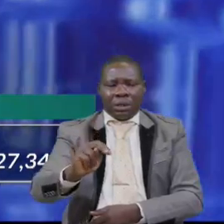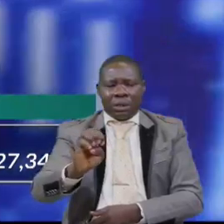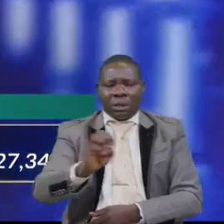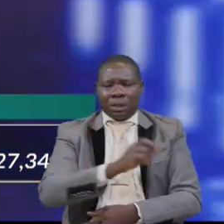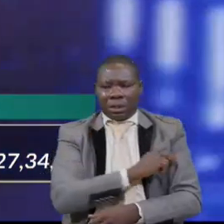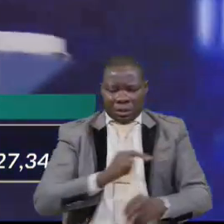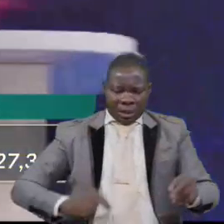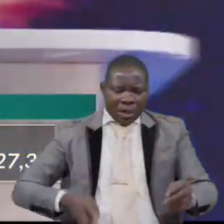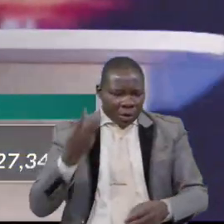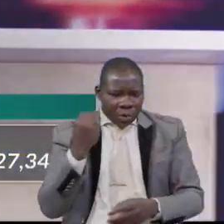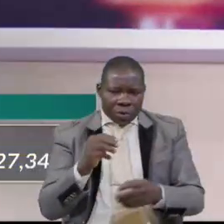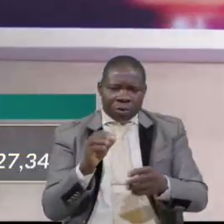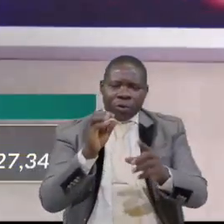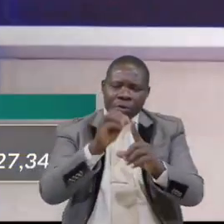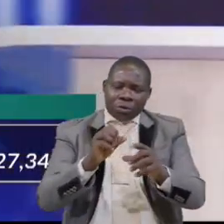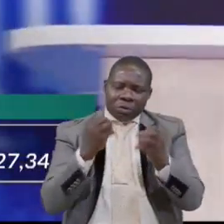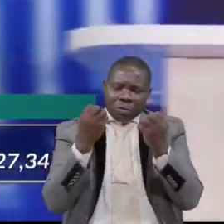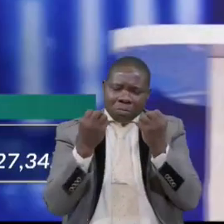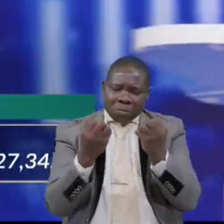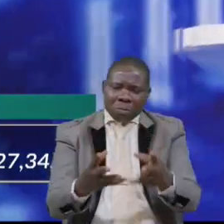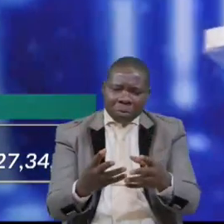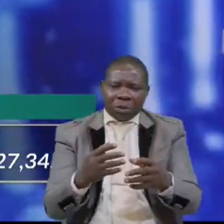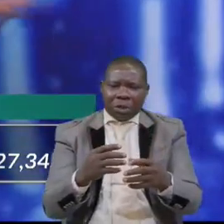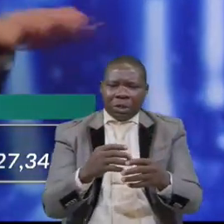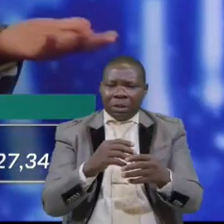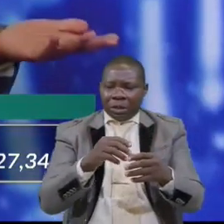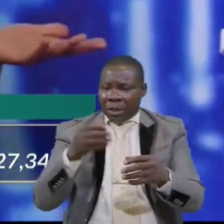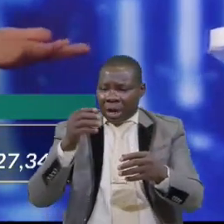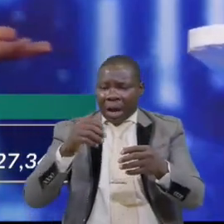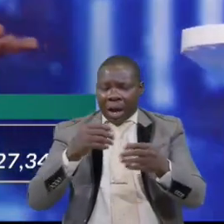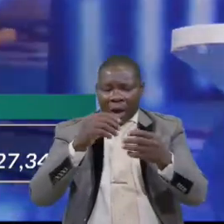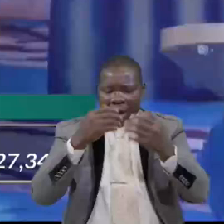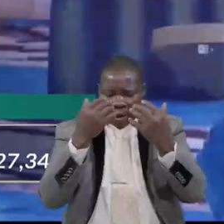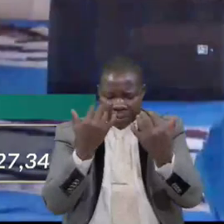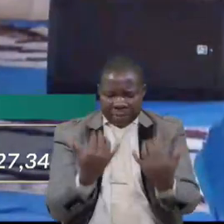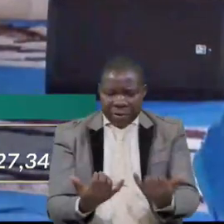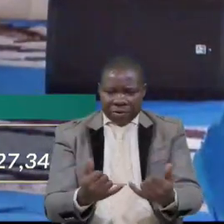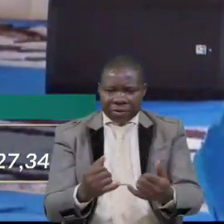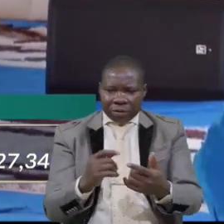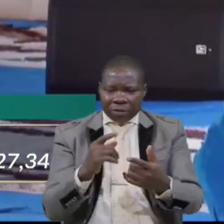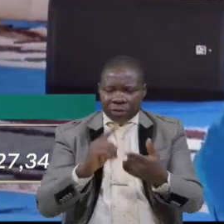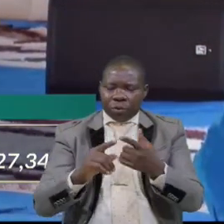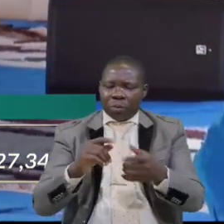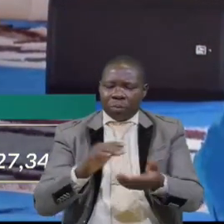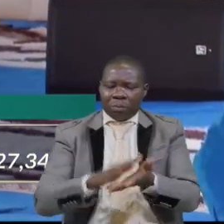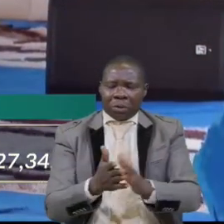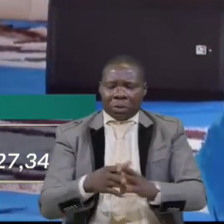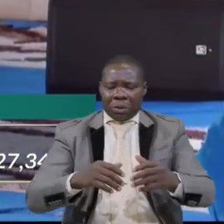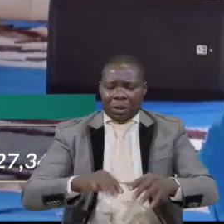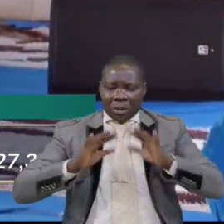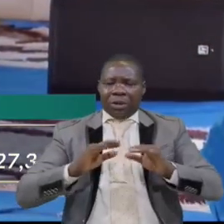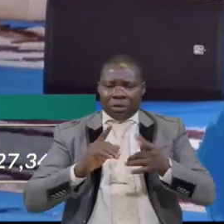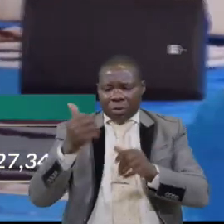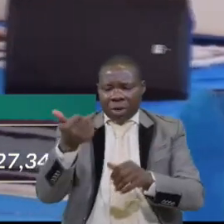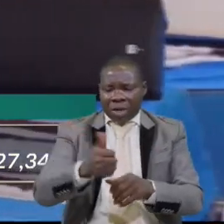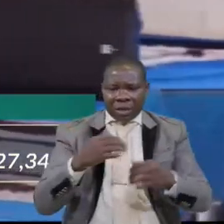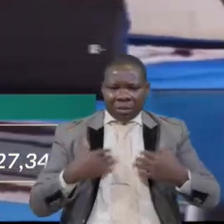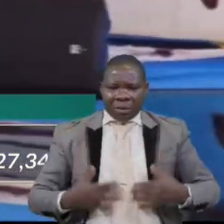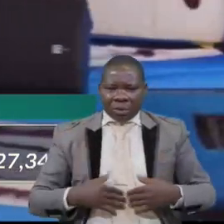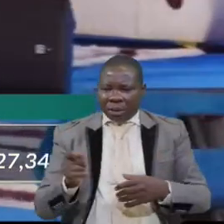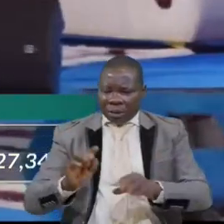ils apprenaient ces matières il a changé leur nom et il le il les a donné le type de logement le